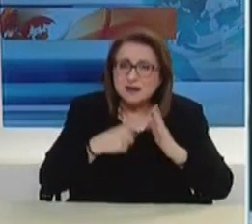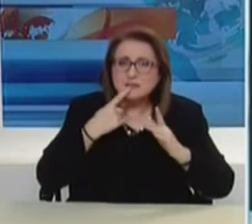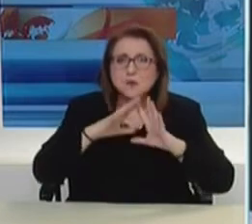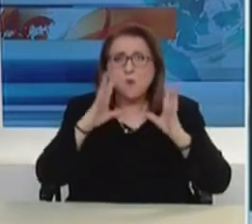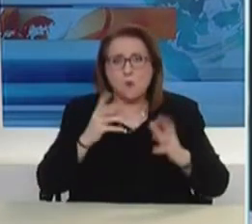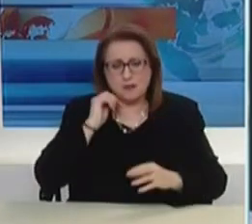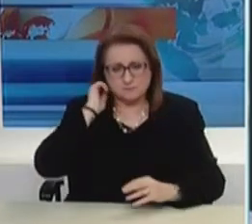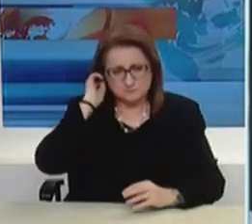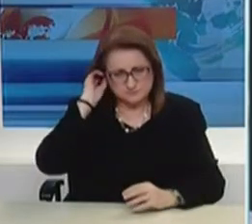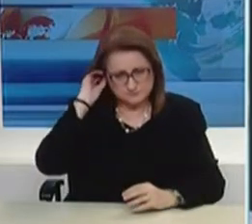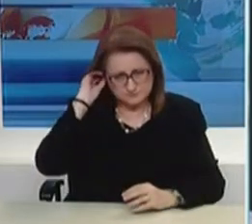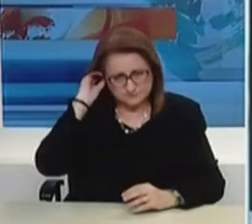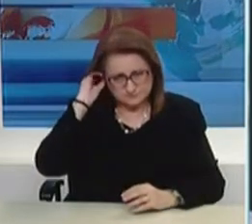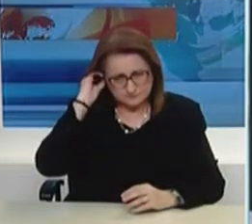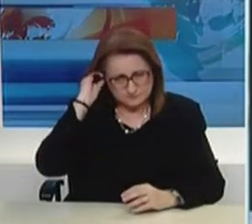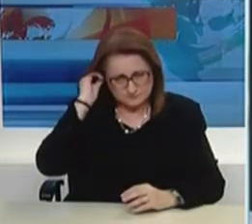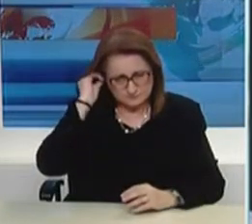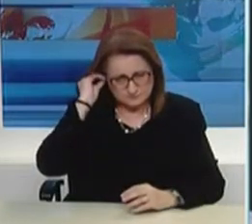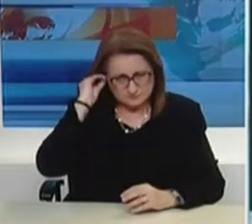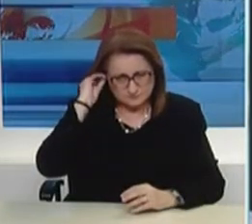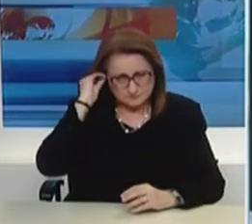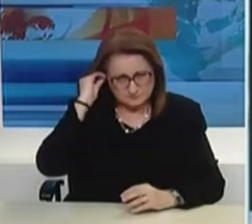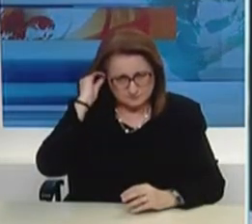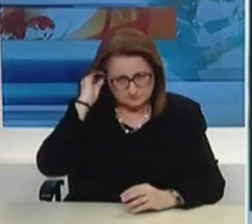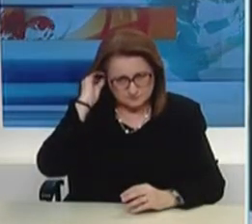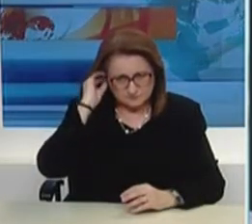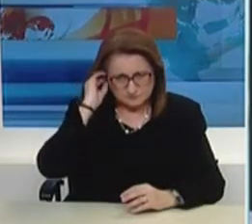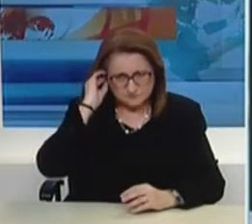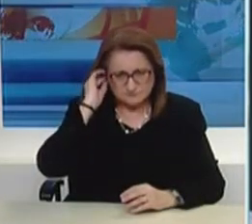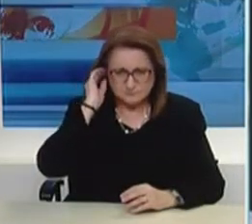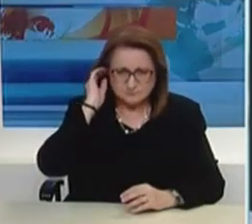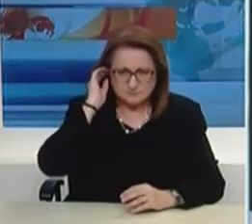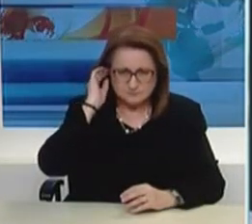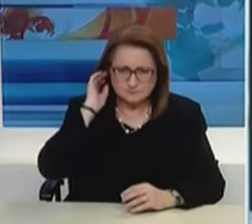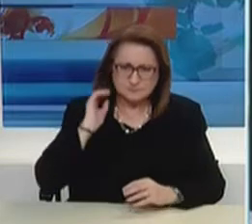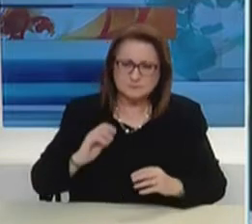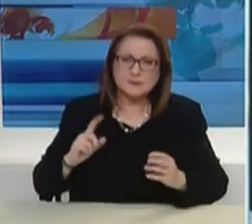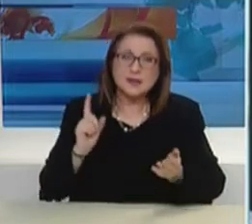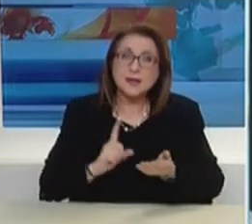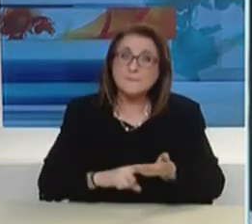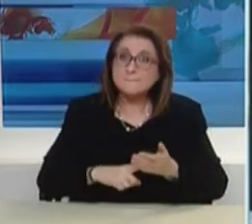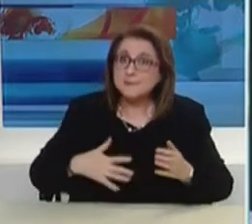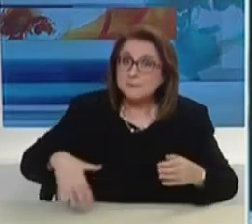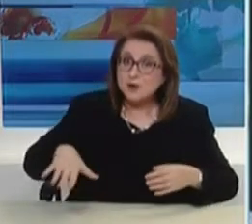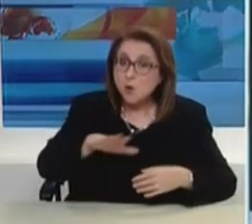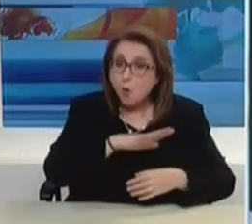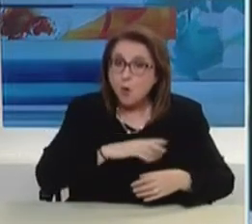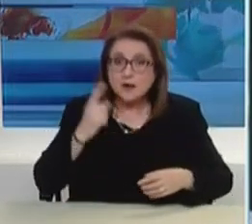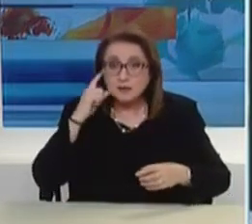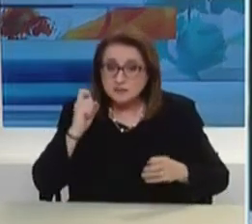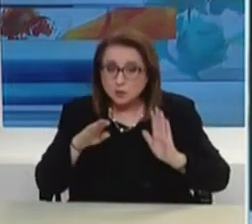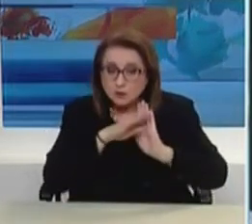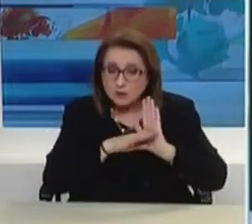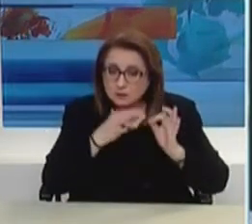τράπεζες. Μας αδικεί η ουρά, γιατί δείχνει ότι δεν ξέρουμε πώς πρέπει να κάνουμε τη συναλλαγή μας,